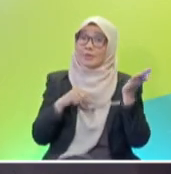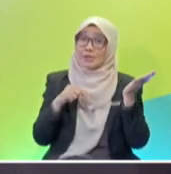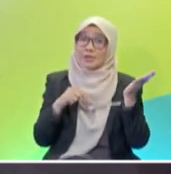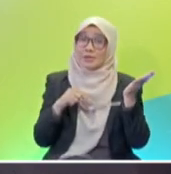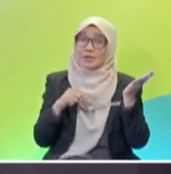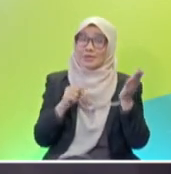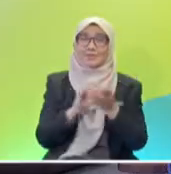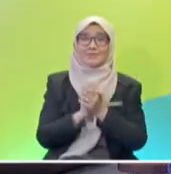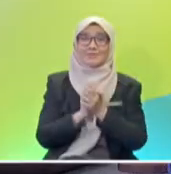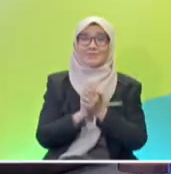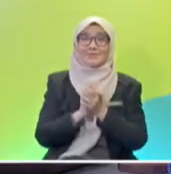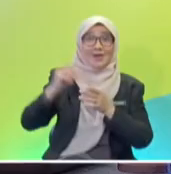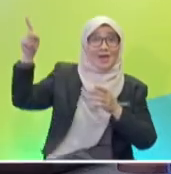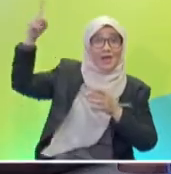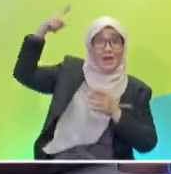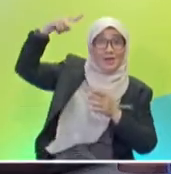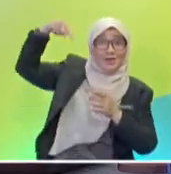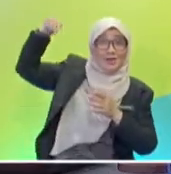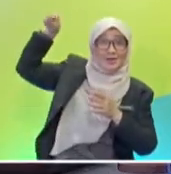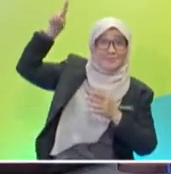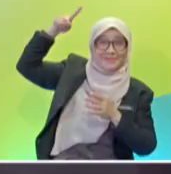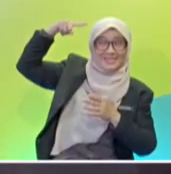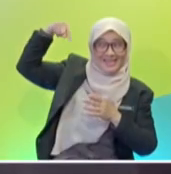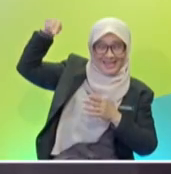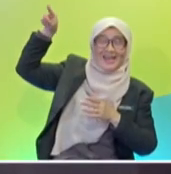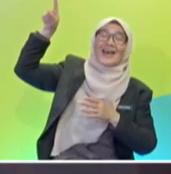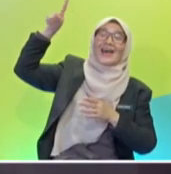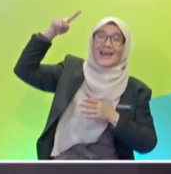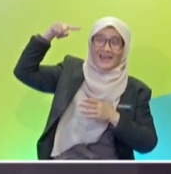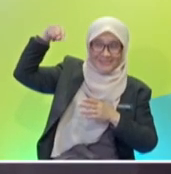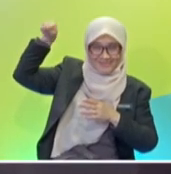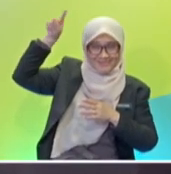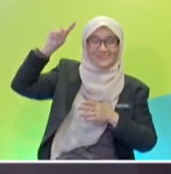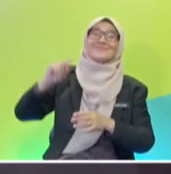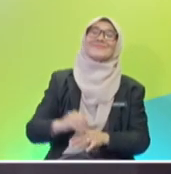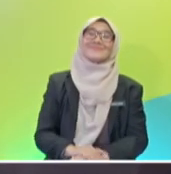Panas saya rasa matahari ke cikgu? Tepat sekali.